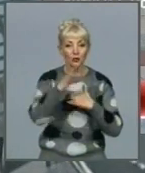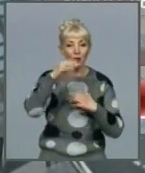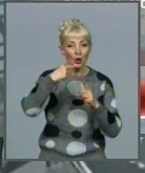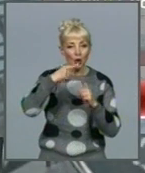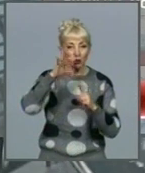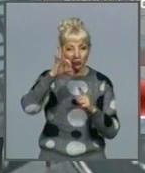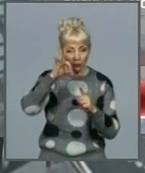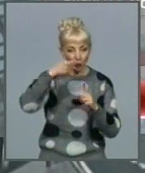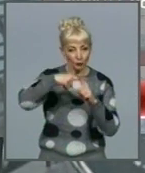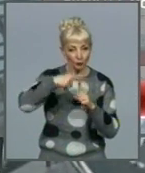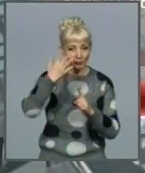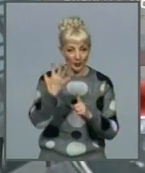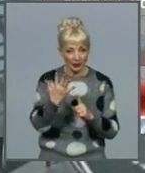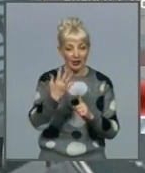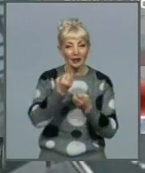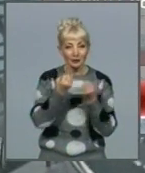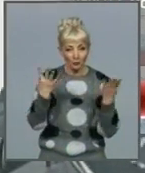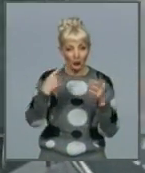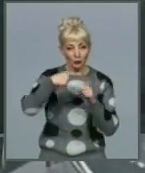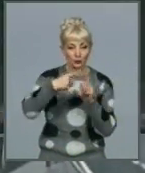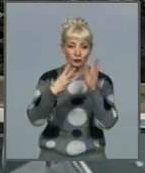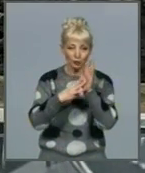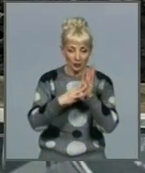3,8 тепла. Без істотних опадів.